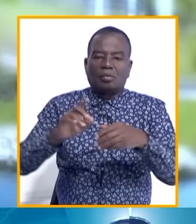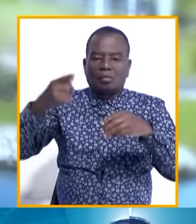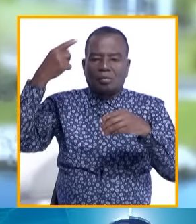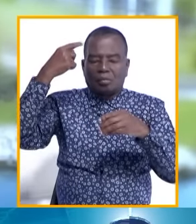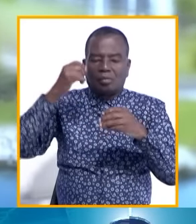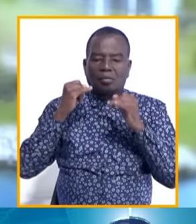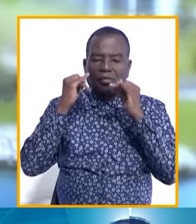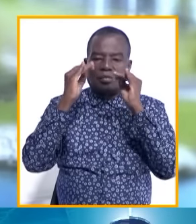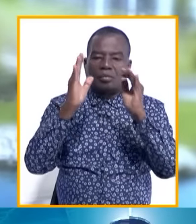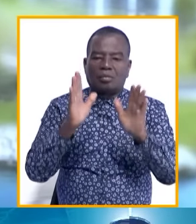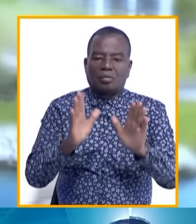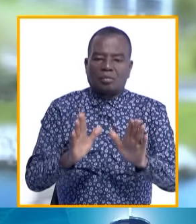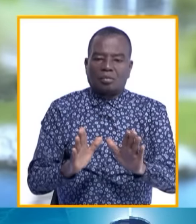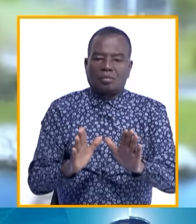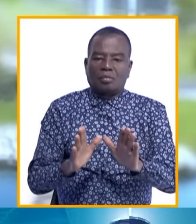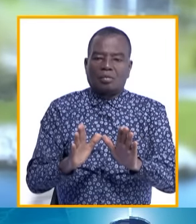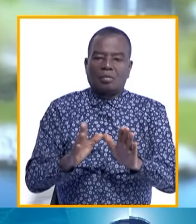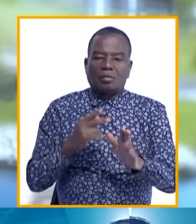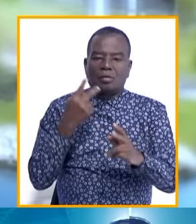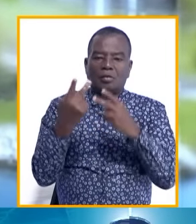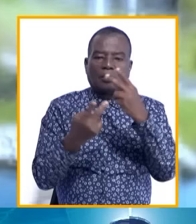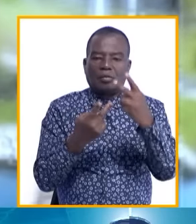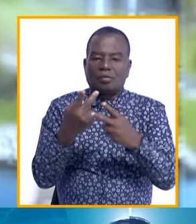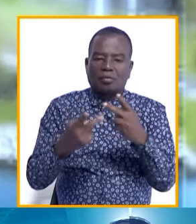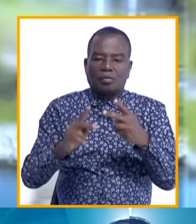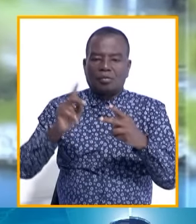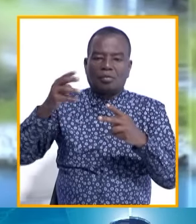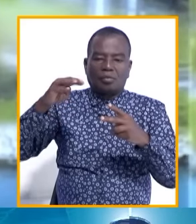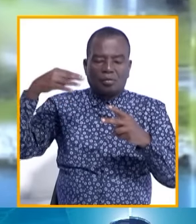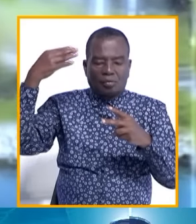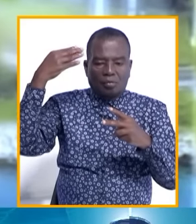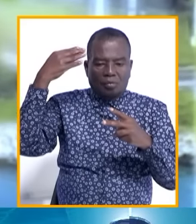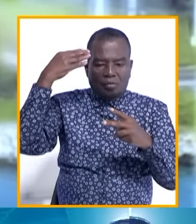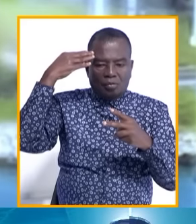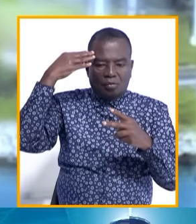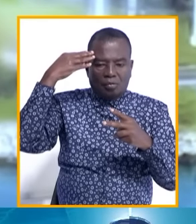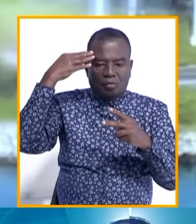ces images de la visite du Premier ministre Robert Begré-Mambé à la famille de la